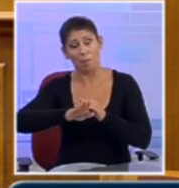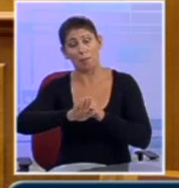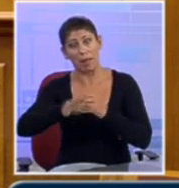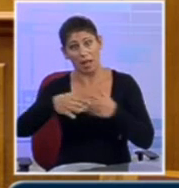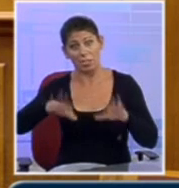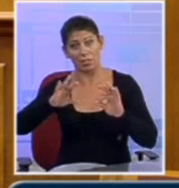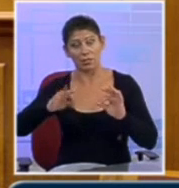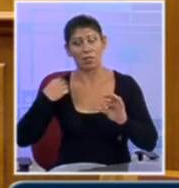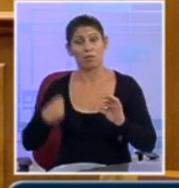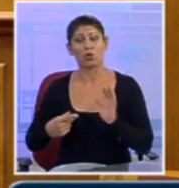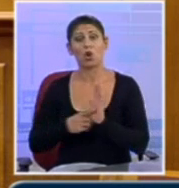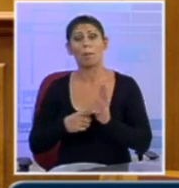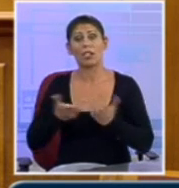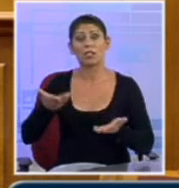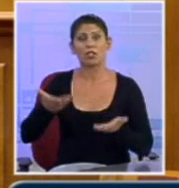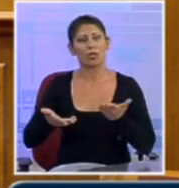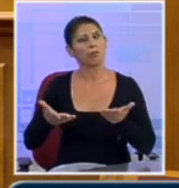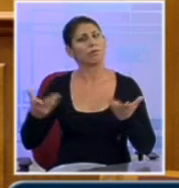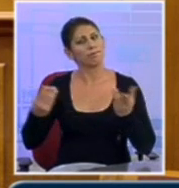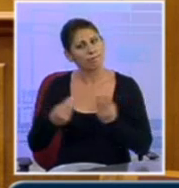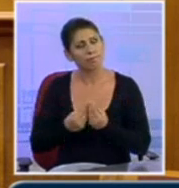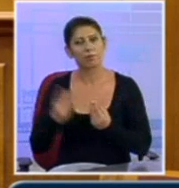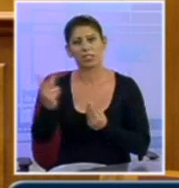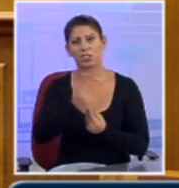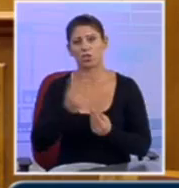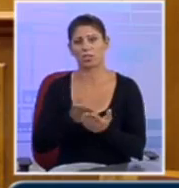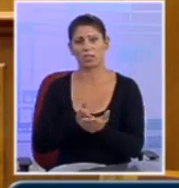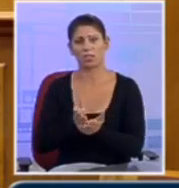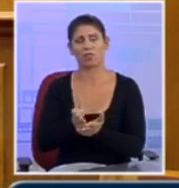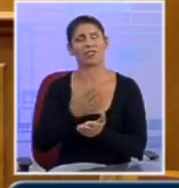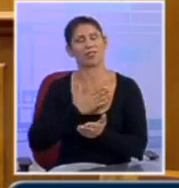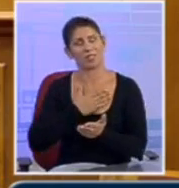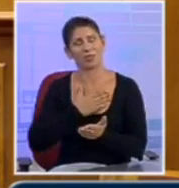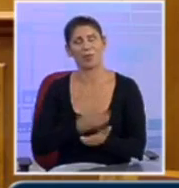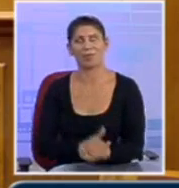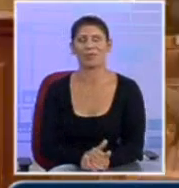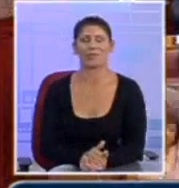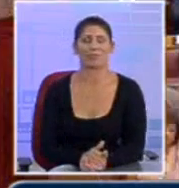δημοσιονομική ισορροπία είναι συμβατά με την κοινωνική δικαιοσύνη. Ευχαριστώ.